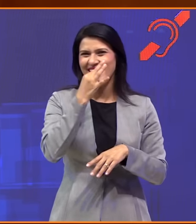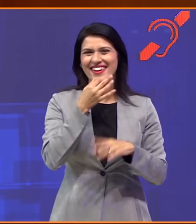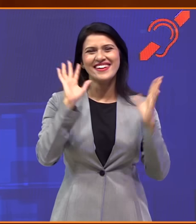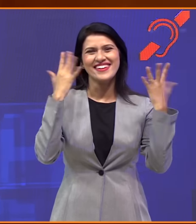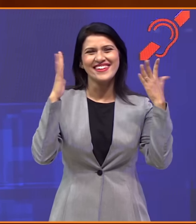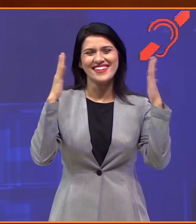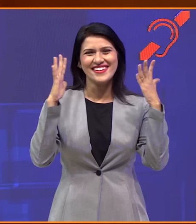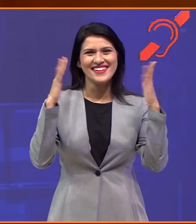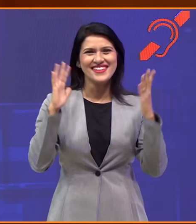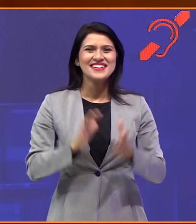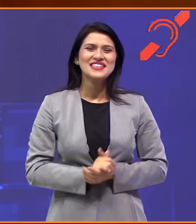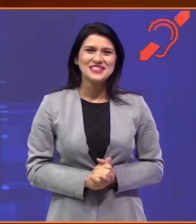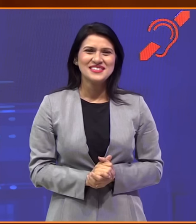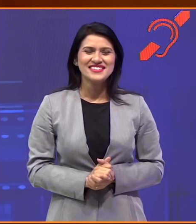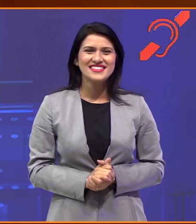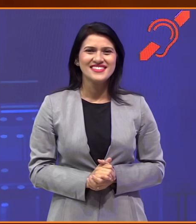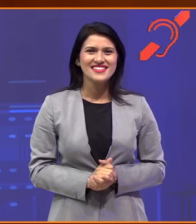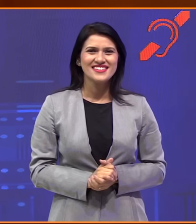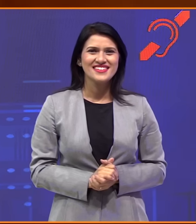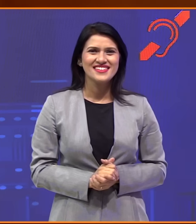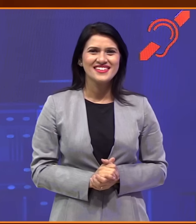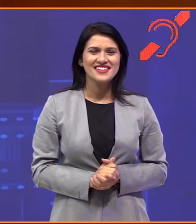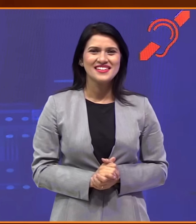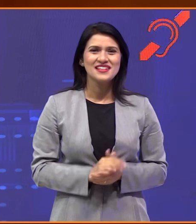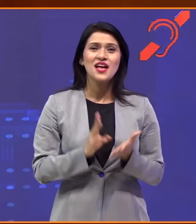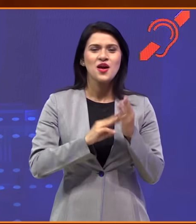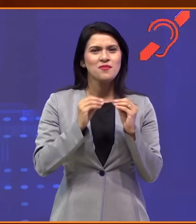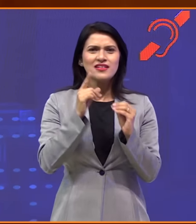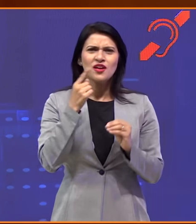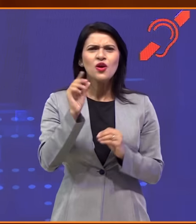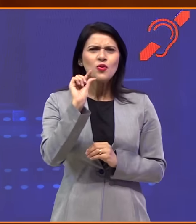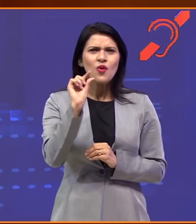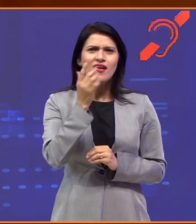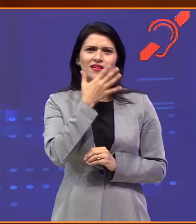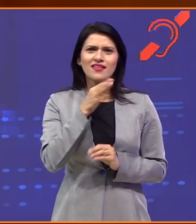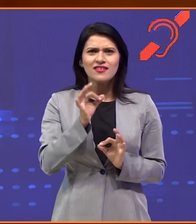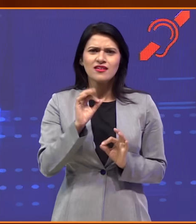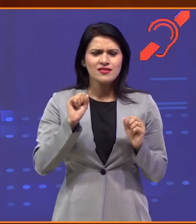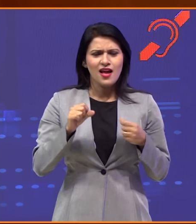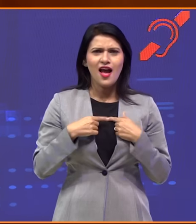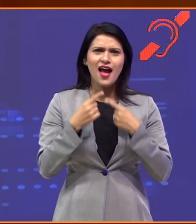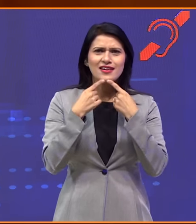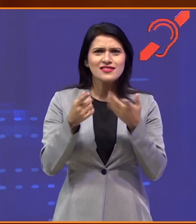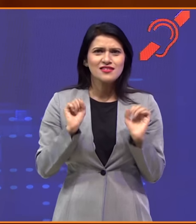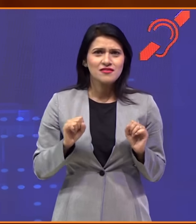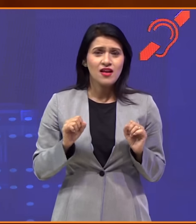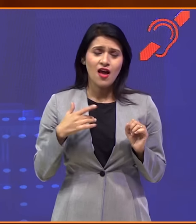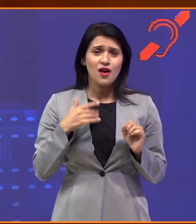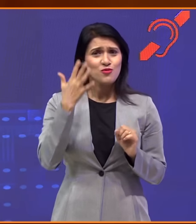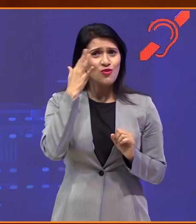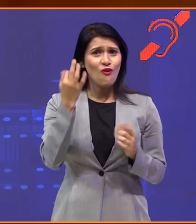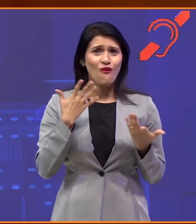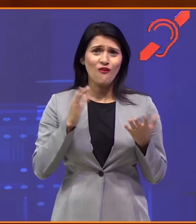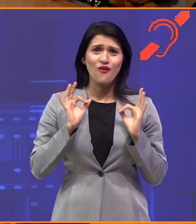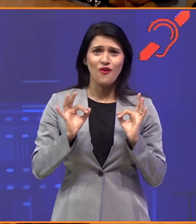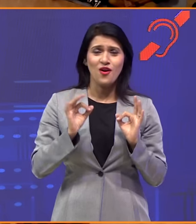मैं देखिए अगर थोड़ा सा थोड़ा सा गुड लुकिंग हो गया तो आई कैन आल्सो से आई एम टैलेंटेड एंड आई एम गुड